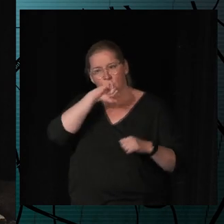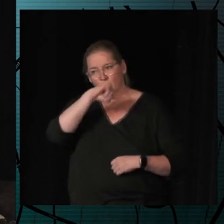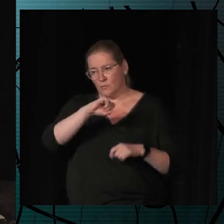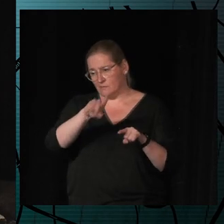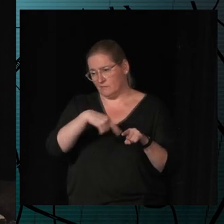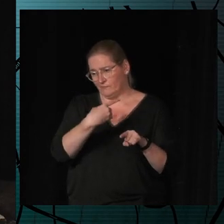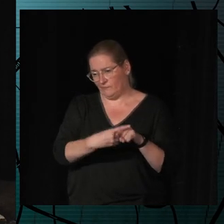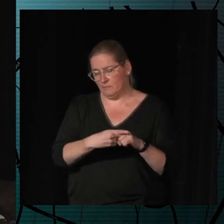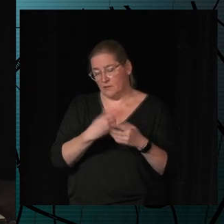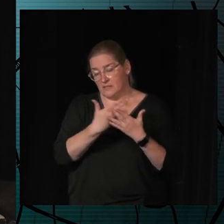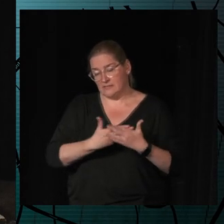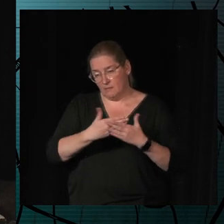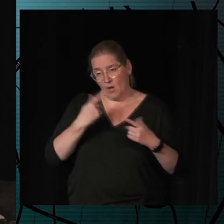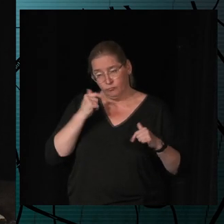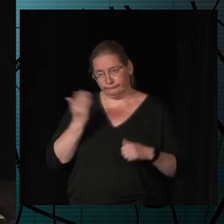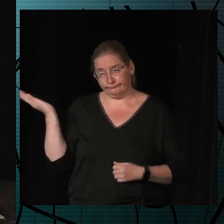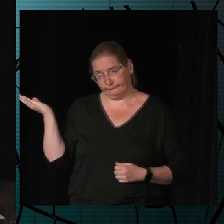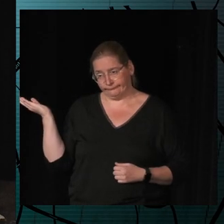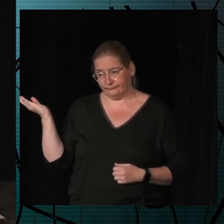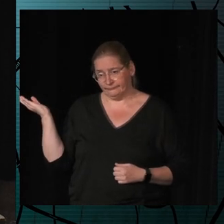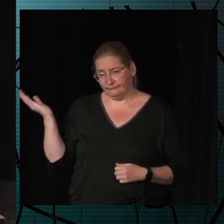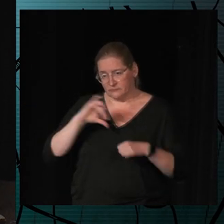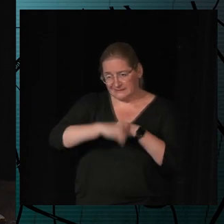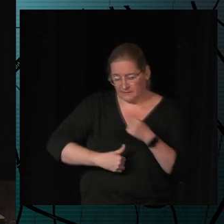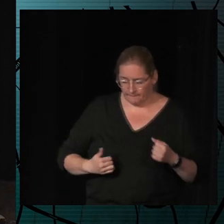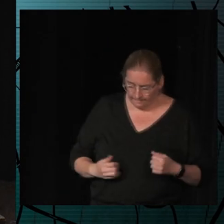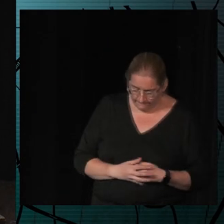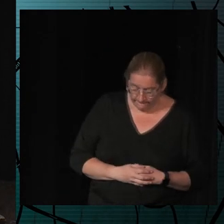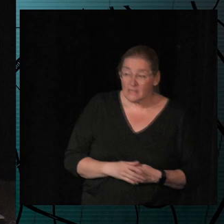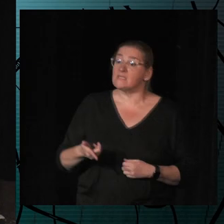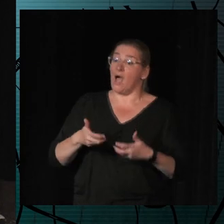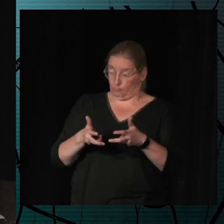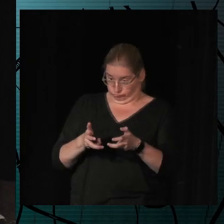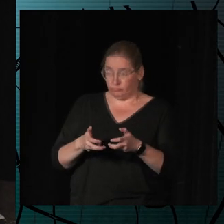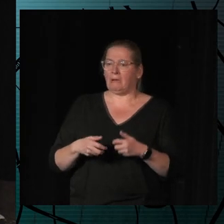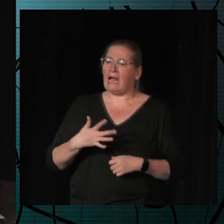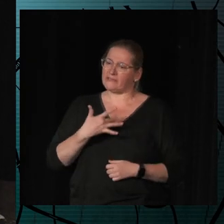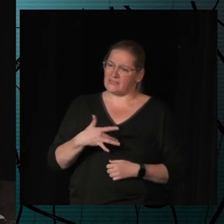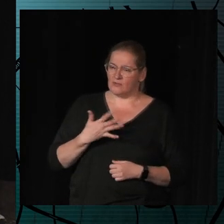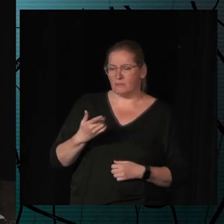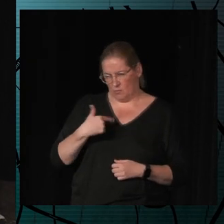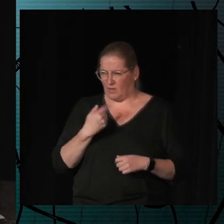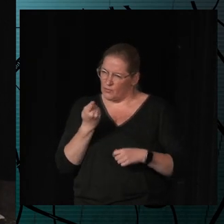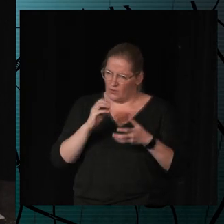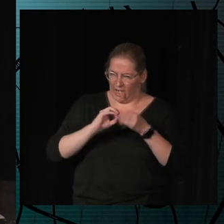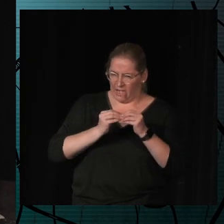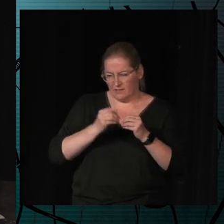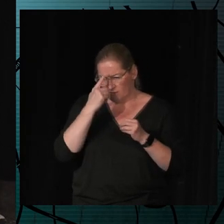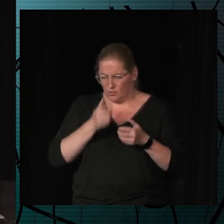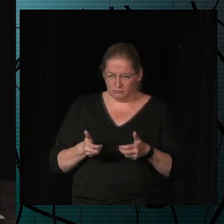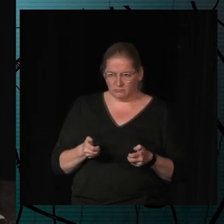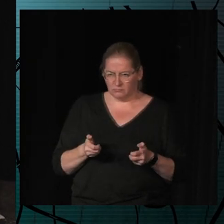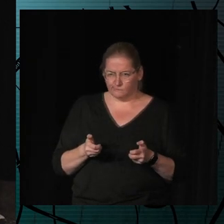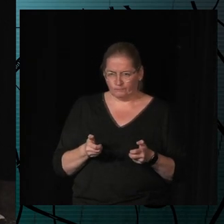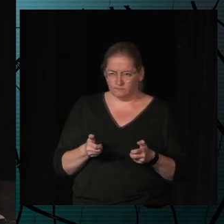ça on le sait ça on le voit régulièrement euh c'est un jeu intéressant moi j'ai j'ai eu des soucis sur des mécaniques que je trouvais que